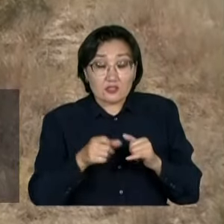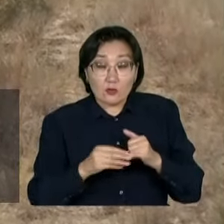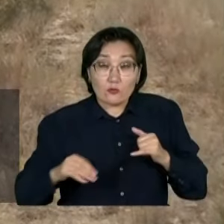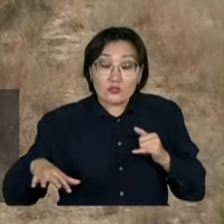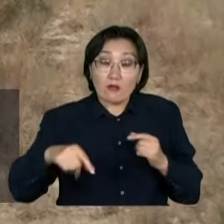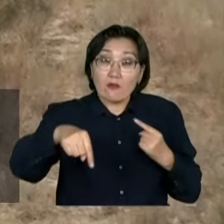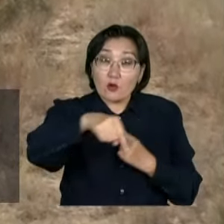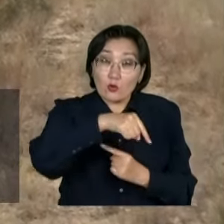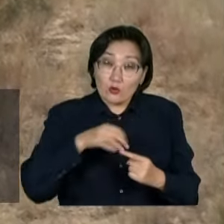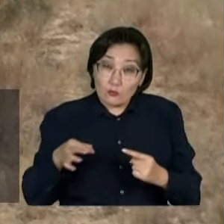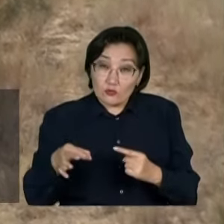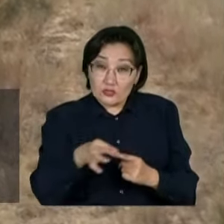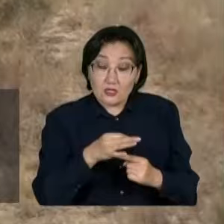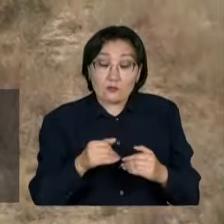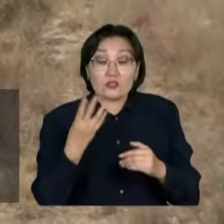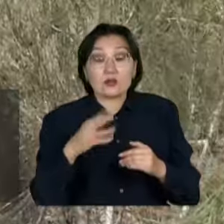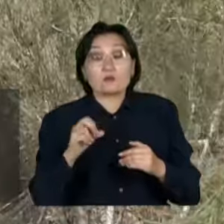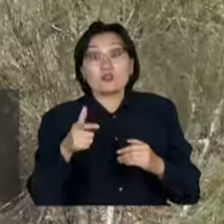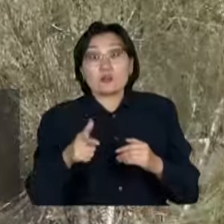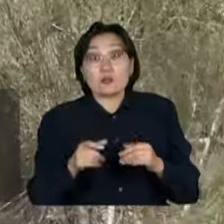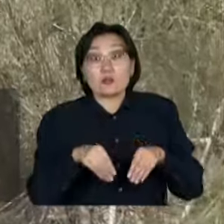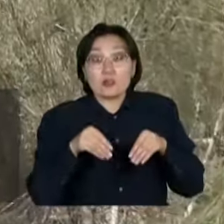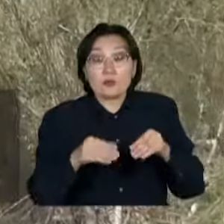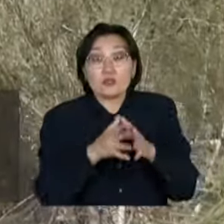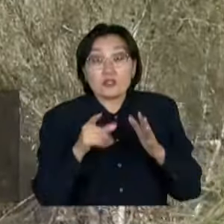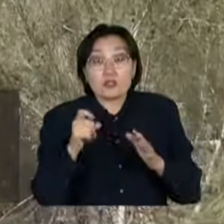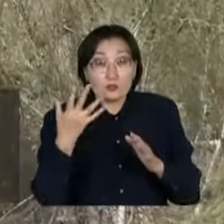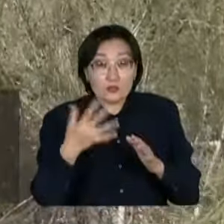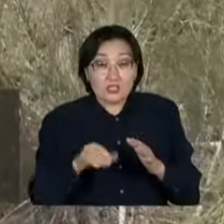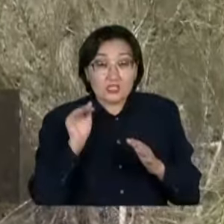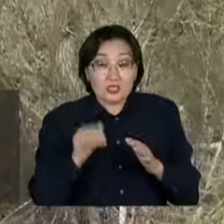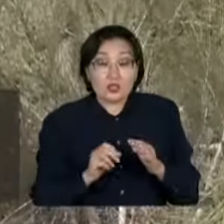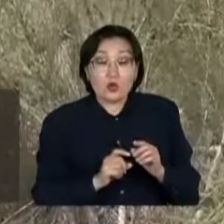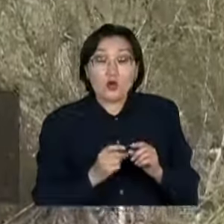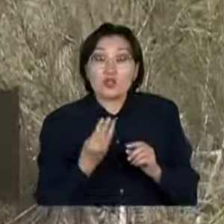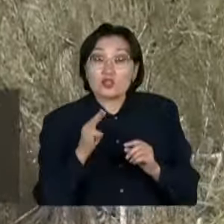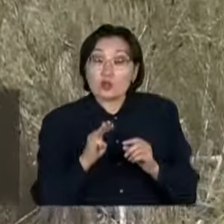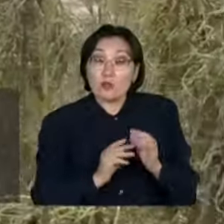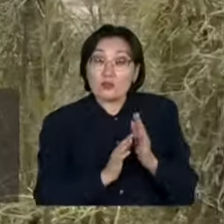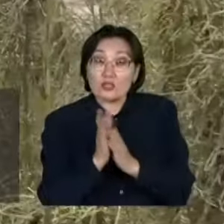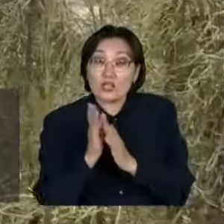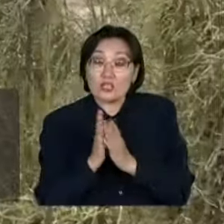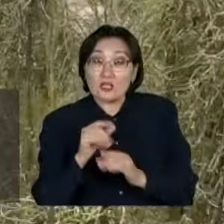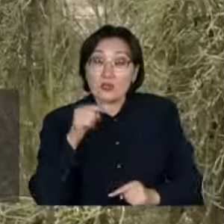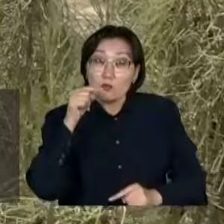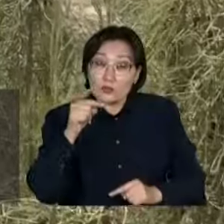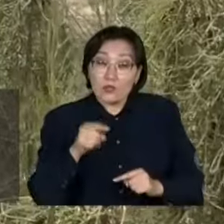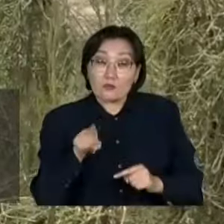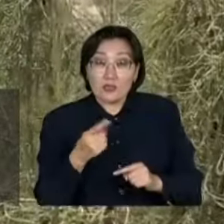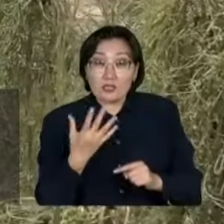вокруг озера. Сегодня на 40 гектарах высажено более 150 тысяч штук саксаула, высота которых достигает